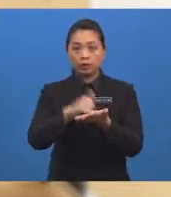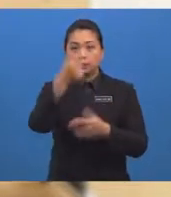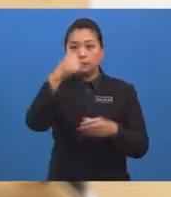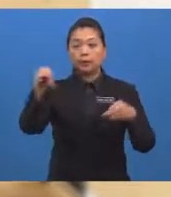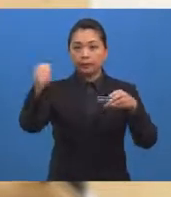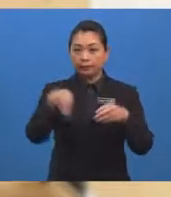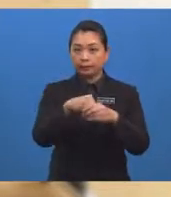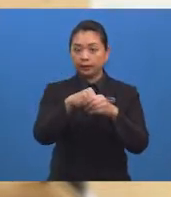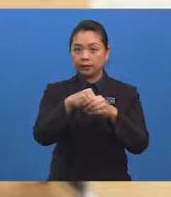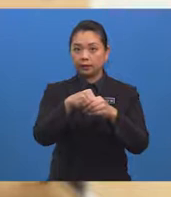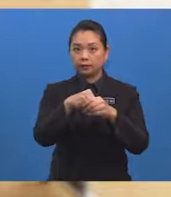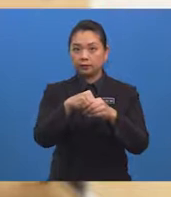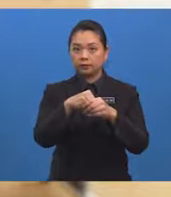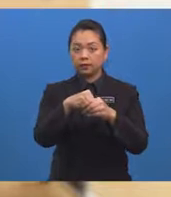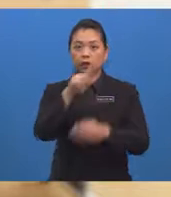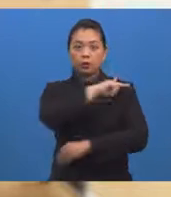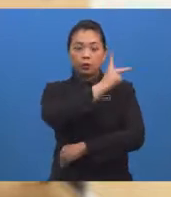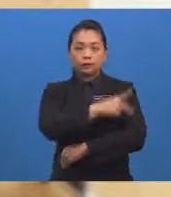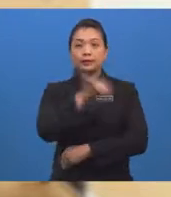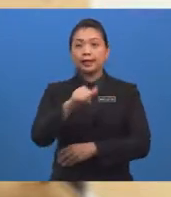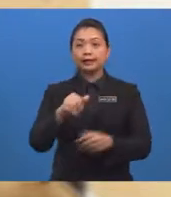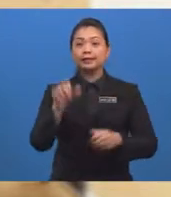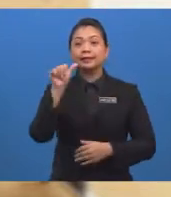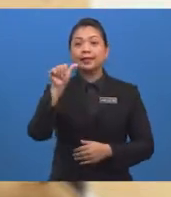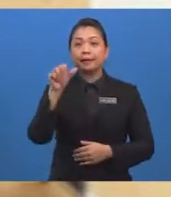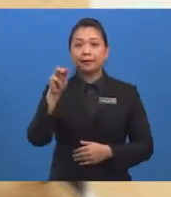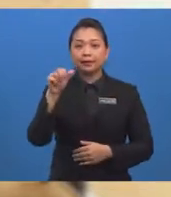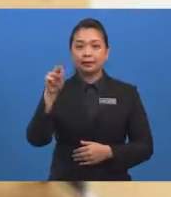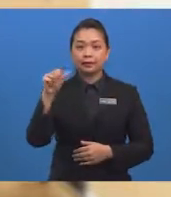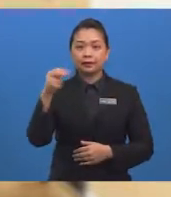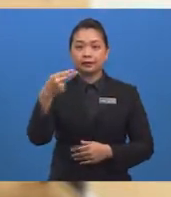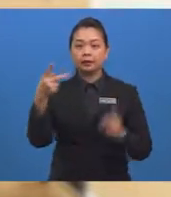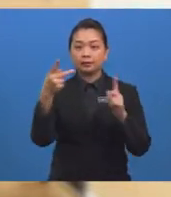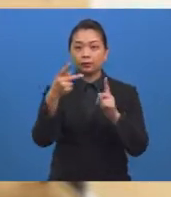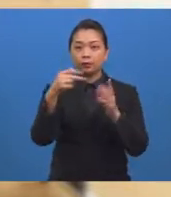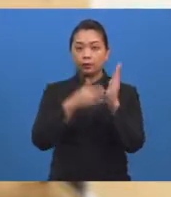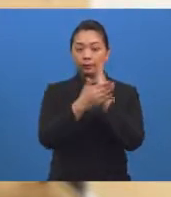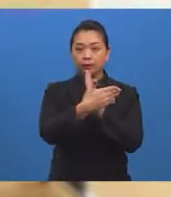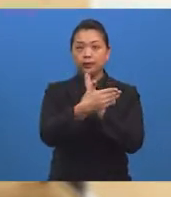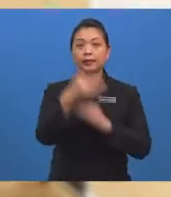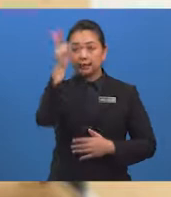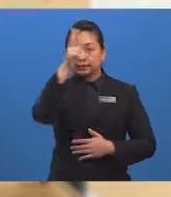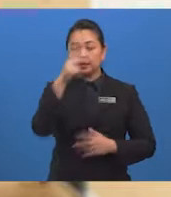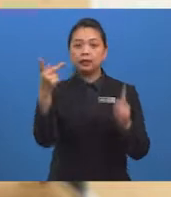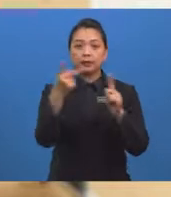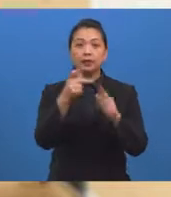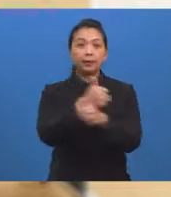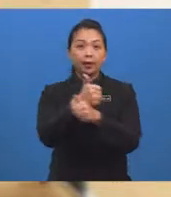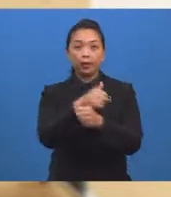kuasa pegawai awam yang diamanahkan oleh kerajaan terhadapnya. Tanggungjawab ini merangkumi